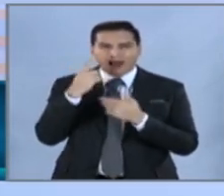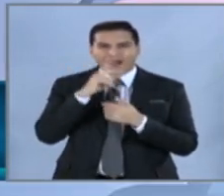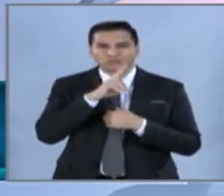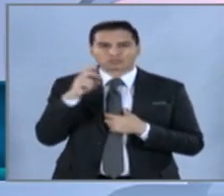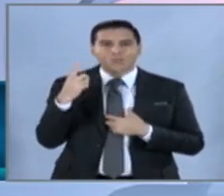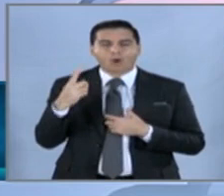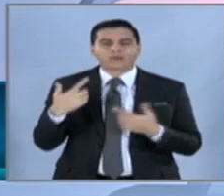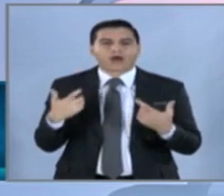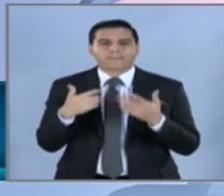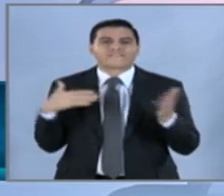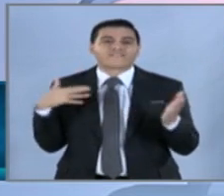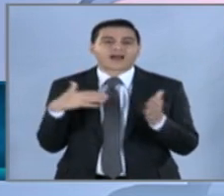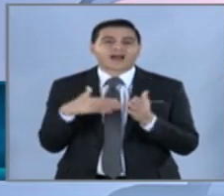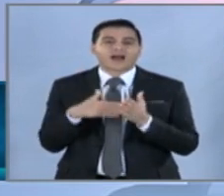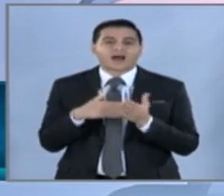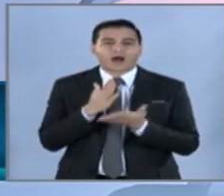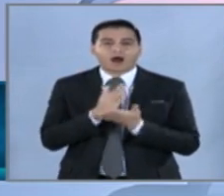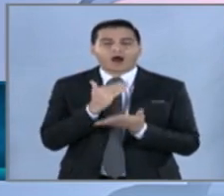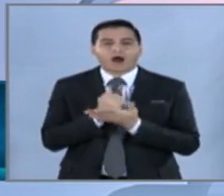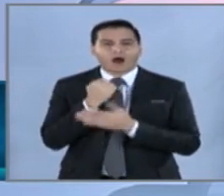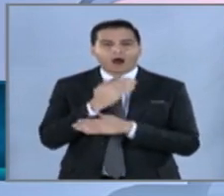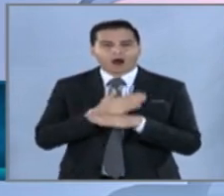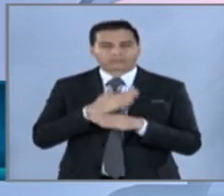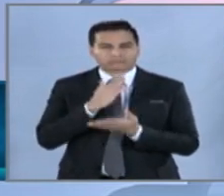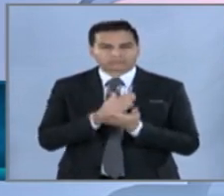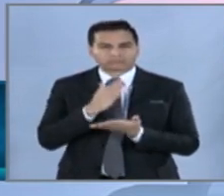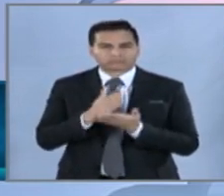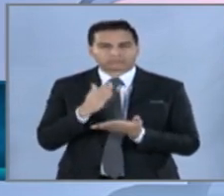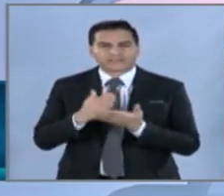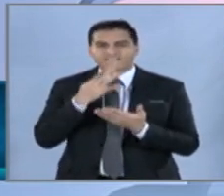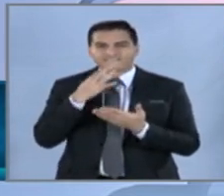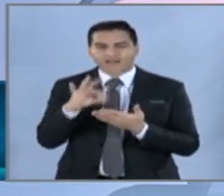1701 وانتهت بتقسيم مناطق الحكم بين فرنسا